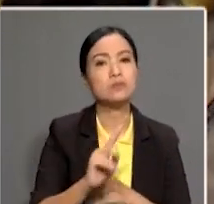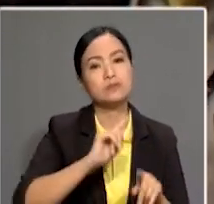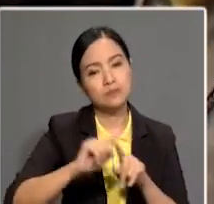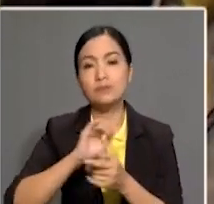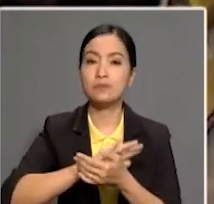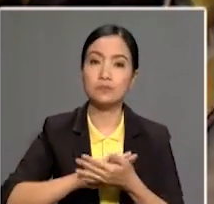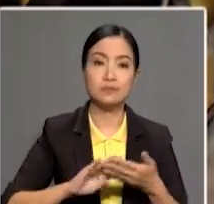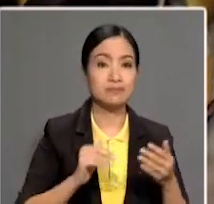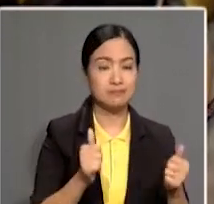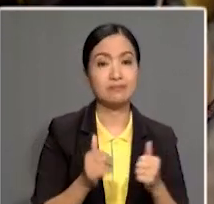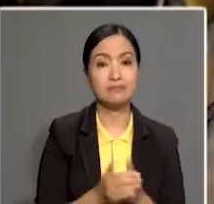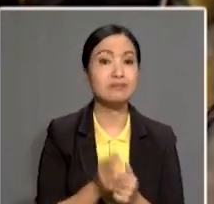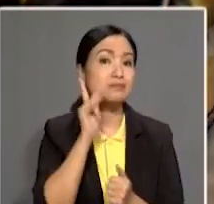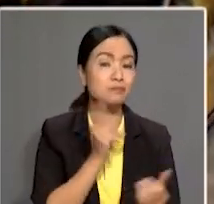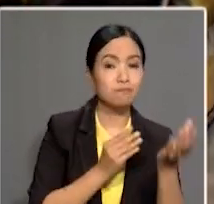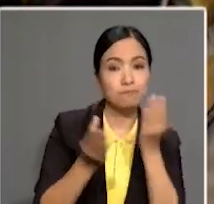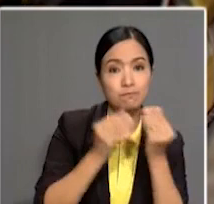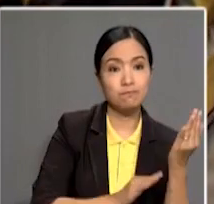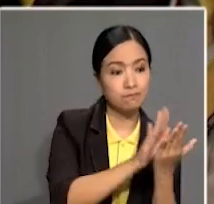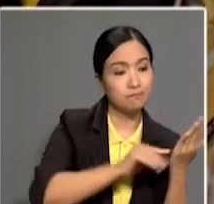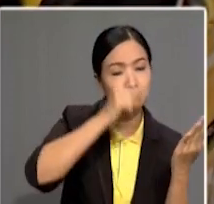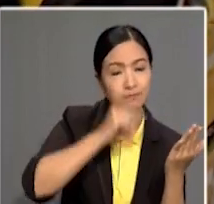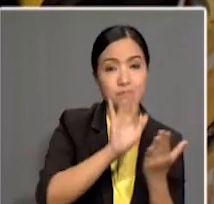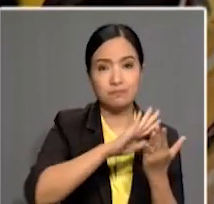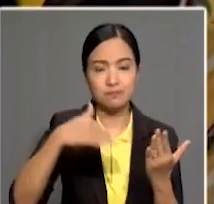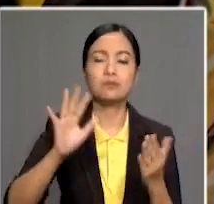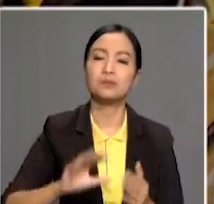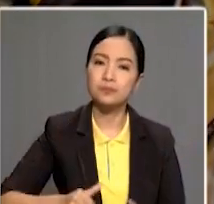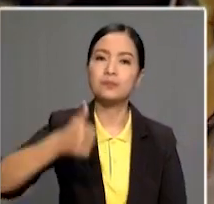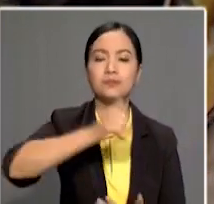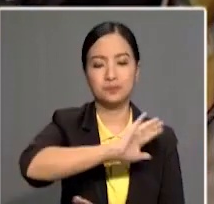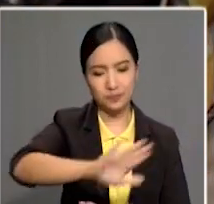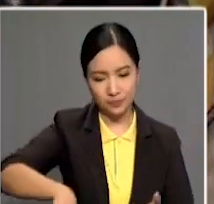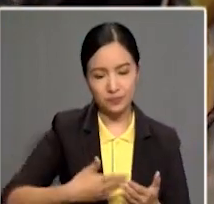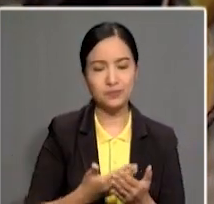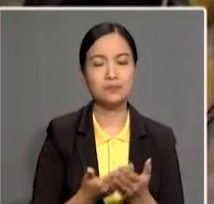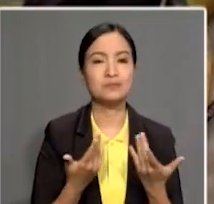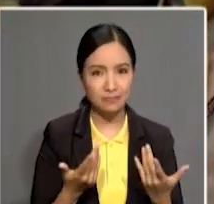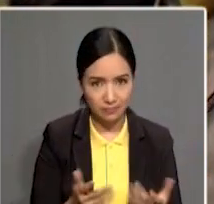างเรียบร้อยด้วยดีการรับรู้ข่าวสารในประเทศและต่างประเทศถือว่าดีทั้งหมดแล้วค่ะ